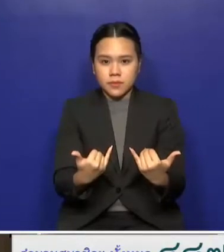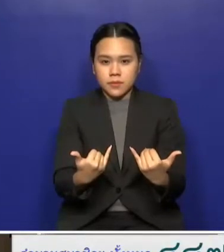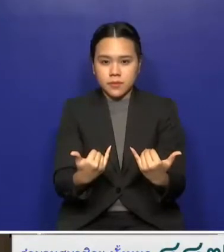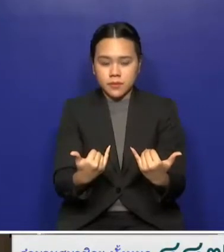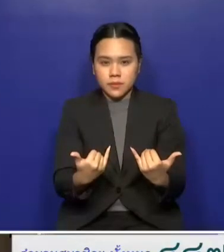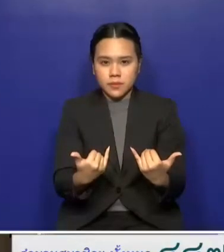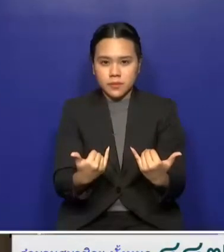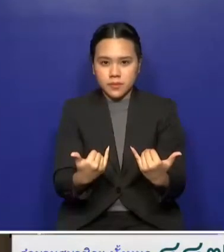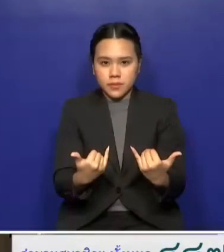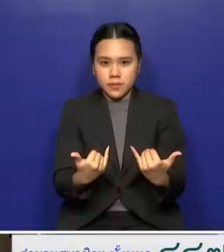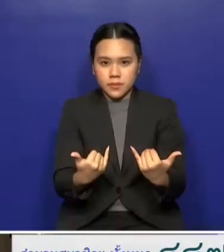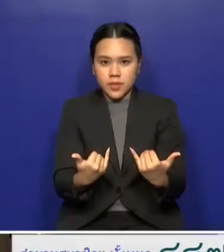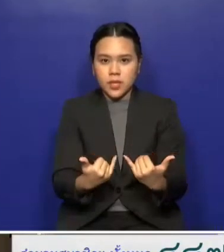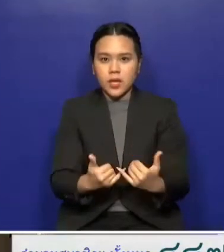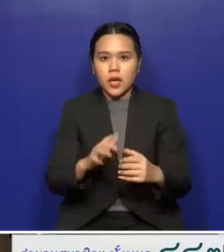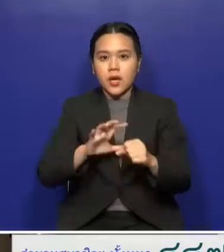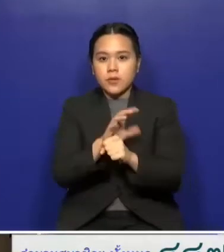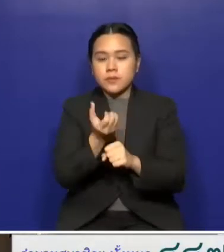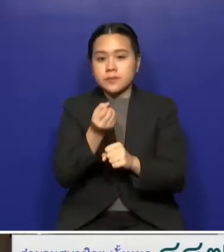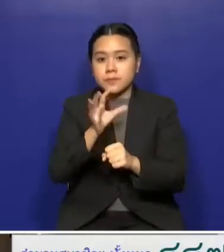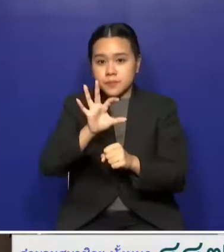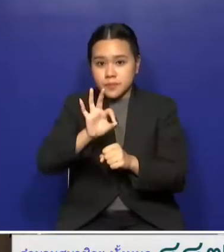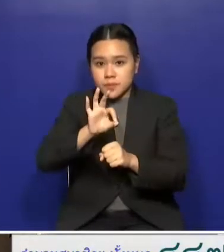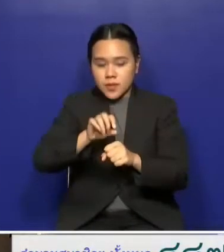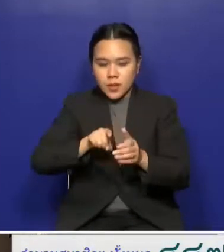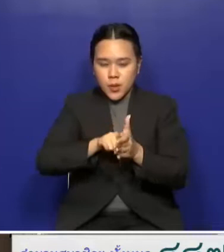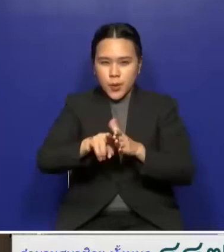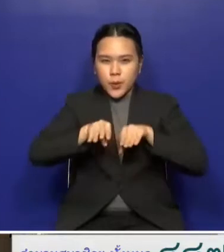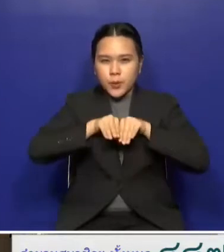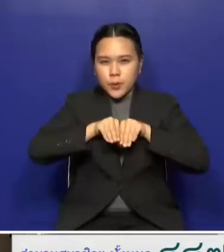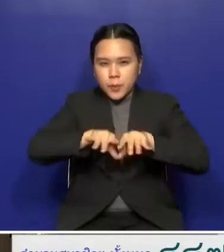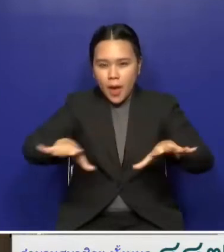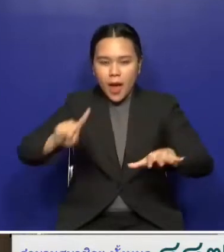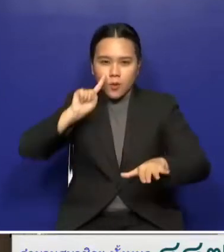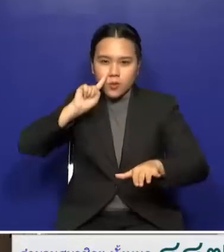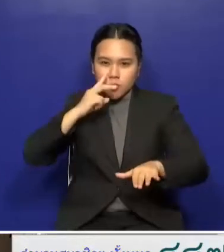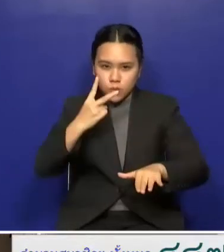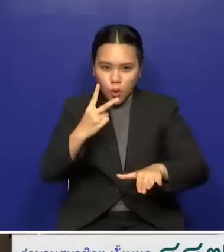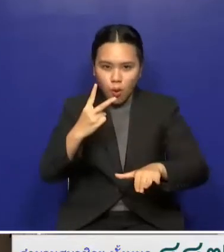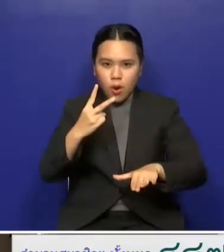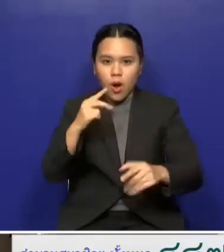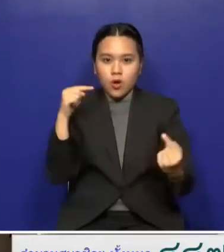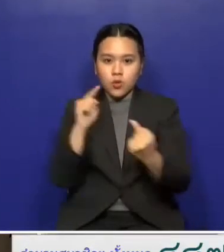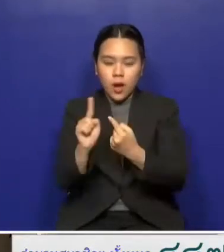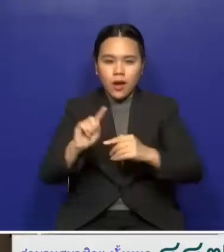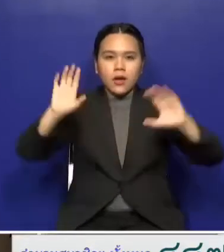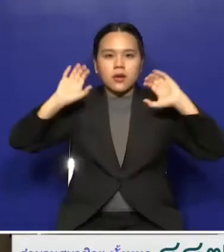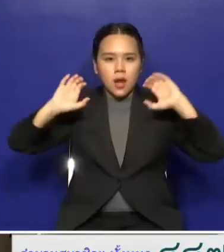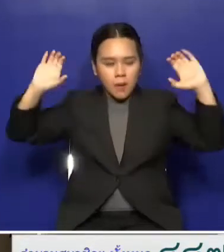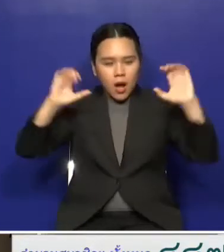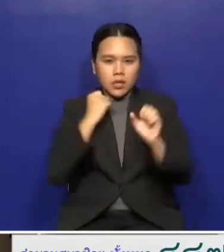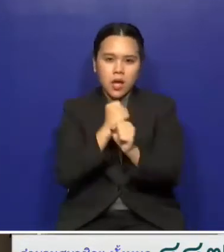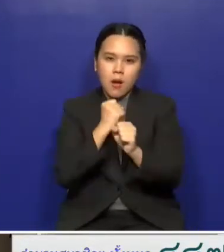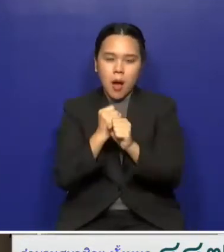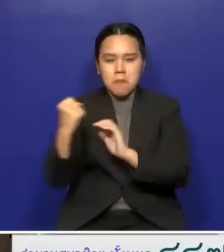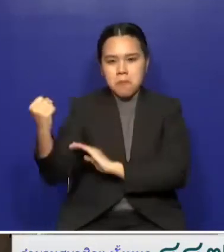ตอของการระบาดรอบใหม่นี้เกิดขึ้นจากความละหลวมของรัฐบาลเองไม่ว่าจะเป็น